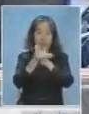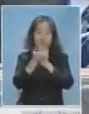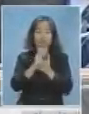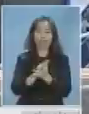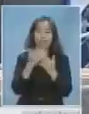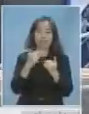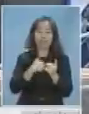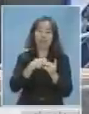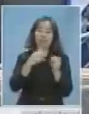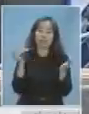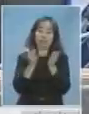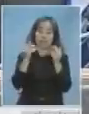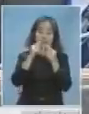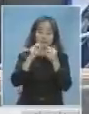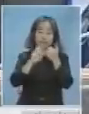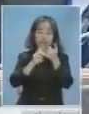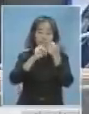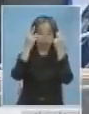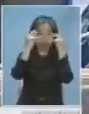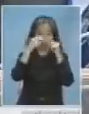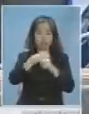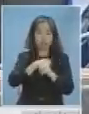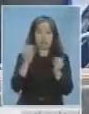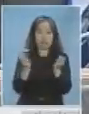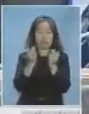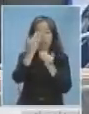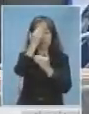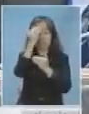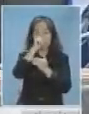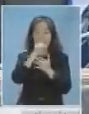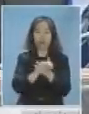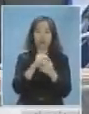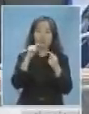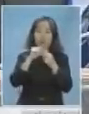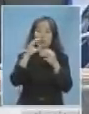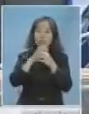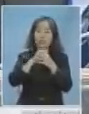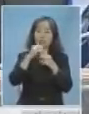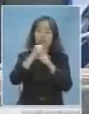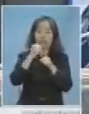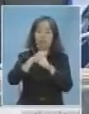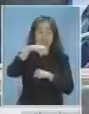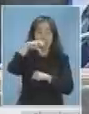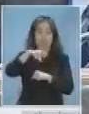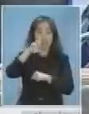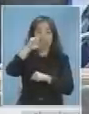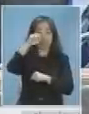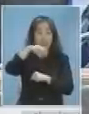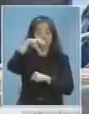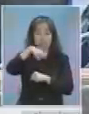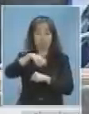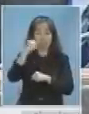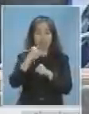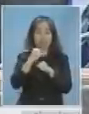ผมอยากจะขอการสนับสนุนจากท่านรองนายกรัฐมนตรีครับเพื่อที่จะให้สภานิติบัญญัติแห่งนี้เนี่ยนะครับได้ทำหน้า